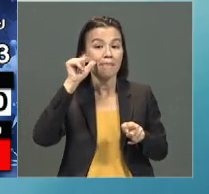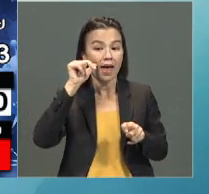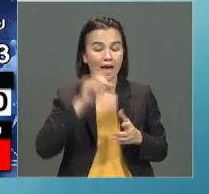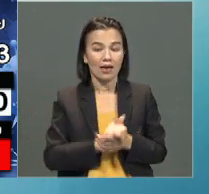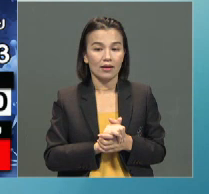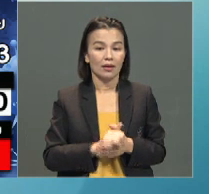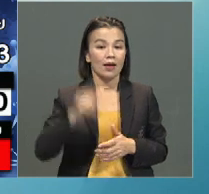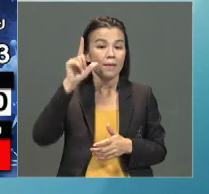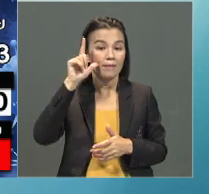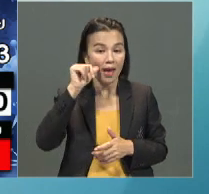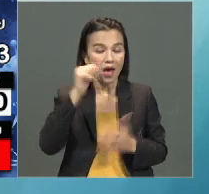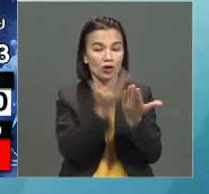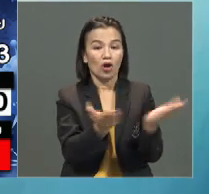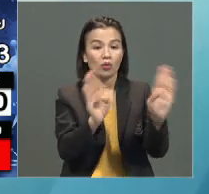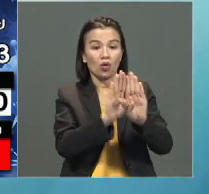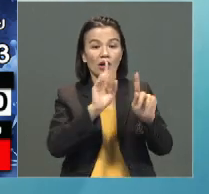นะครับเขาเดินทางมานะครับโดยมารดานำผู้ป่วยและครอบครัวรวม5